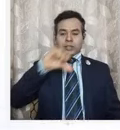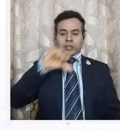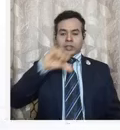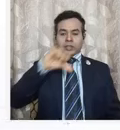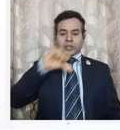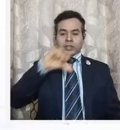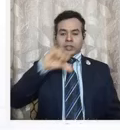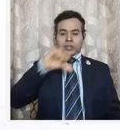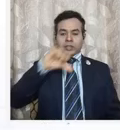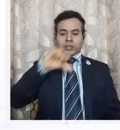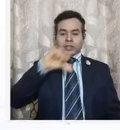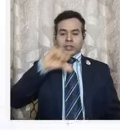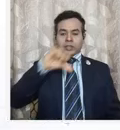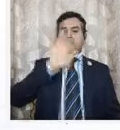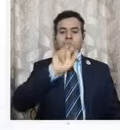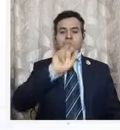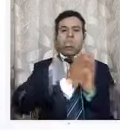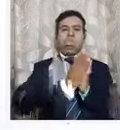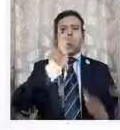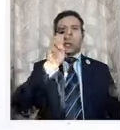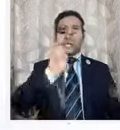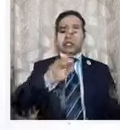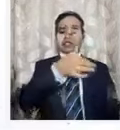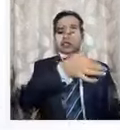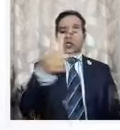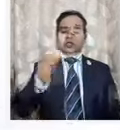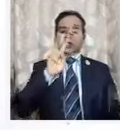1,89,077 জন এবং এ পর্যন্ত শনাক্ত হয়েছেন